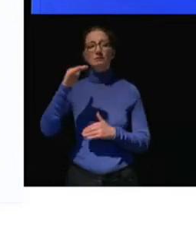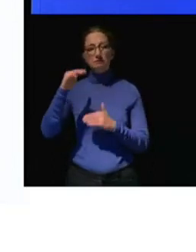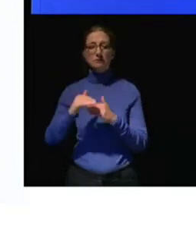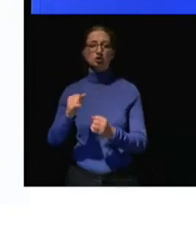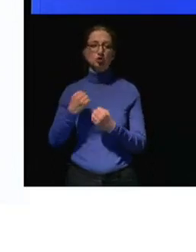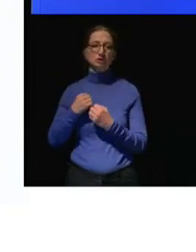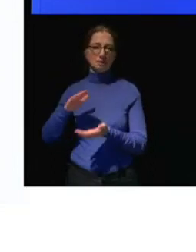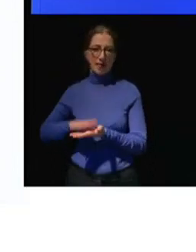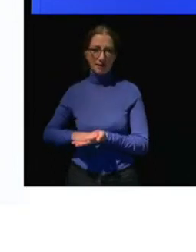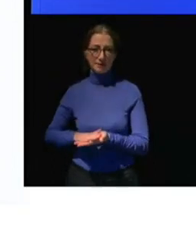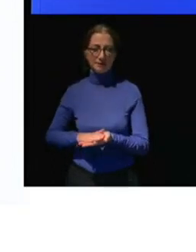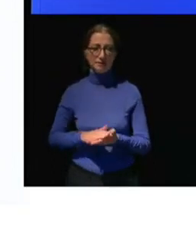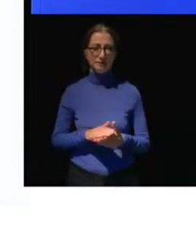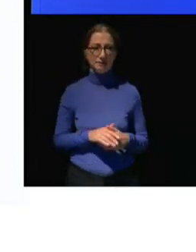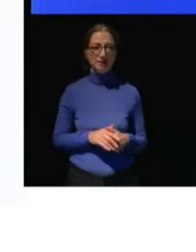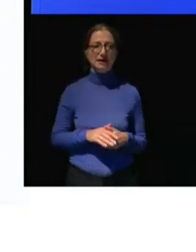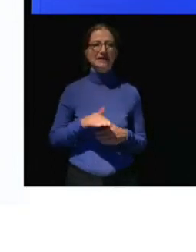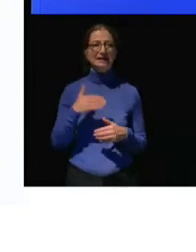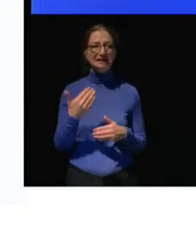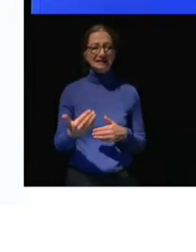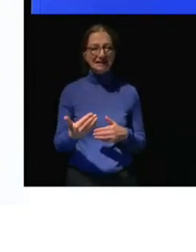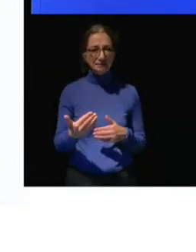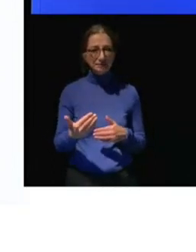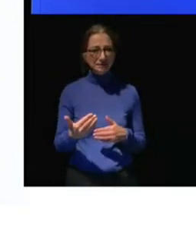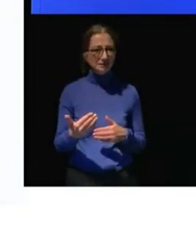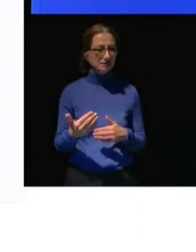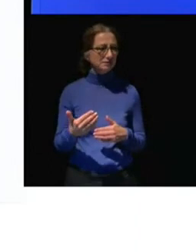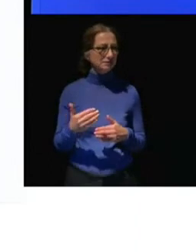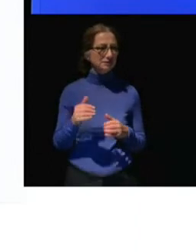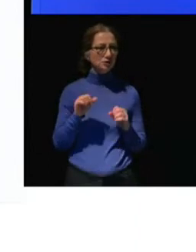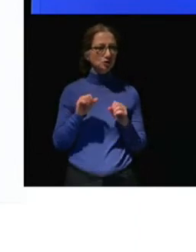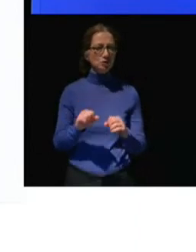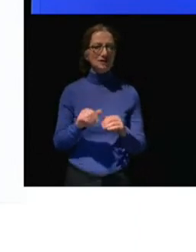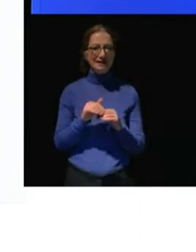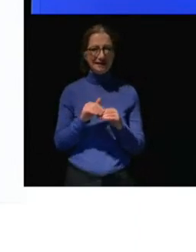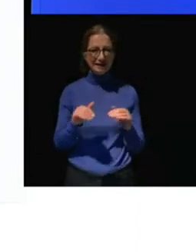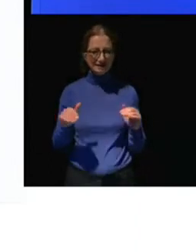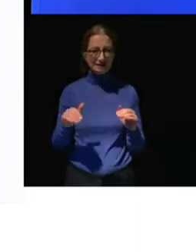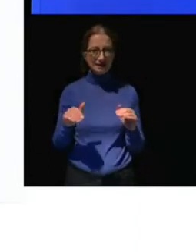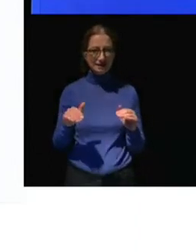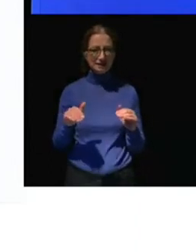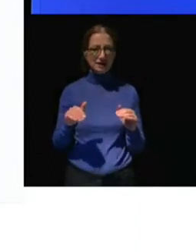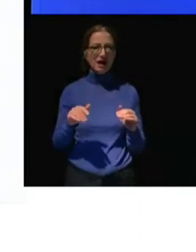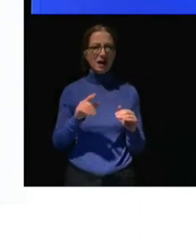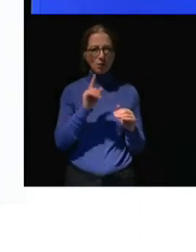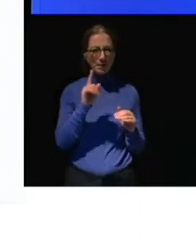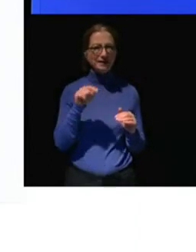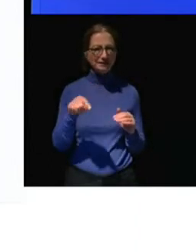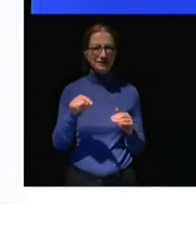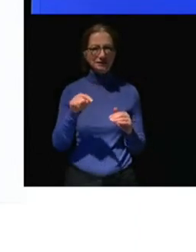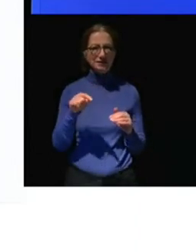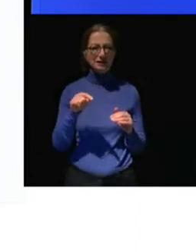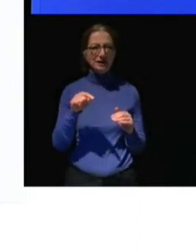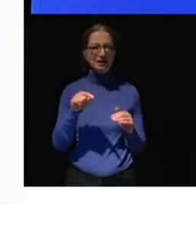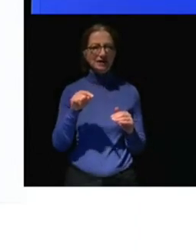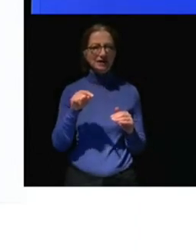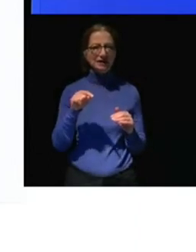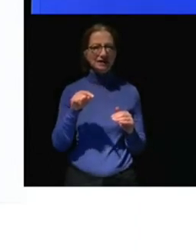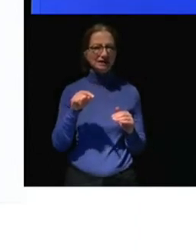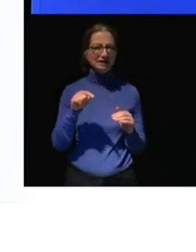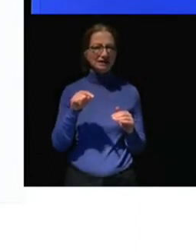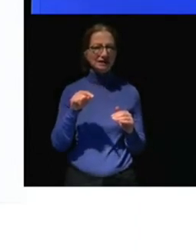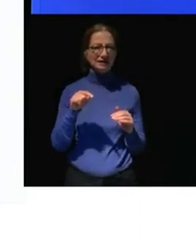Es gibt auch eine Höchstgrenze von Einnahmen, die generiert werden dürfen, um diesen Schutz in Anspruch zu nehmen. Aber er wird nicht einfach gleich ausgesetzt, sondern er passt sich